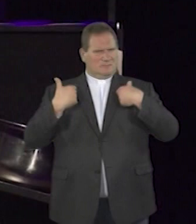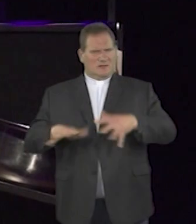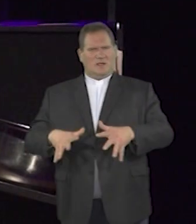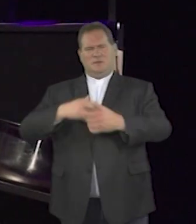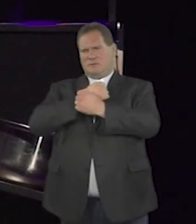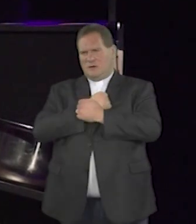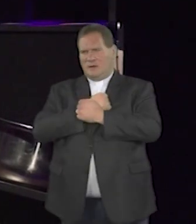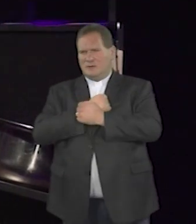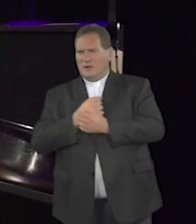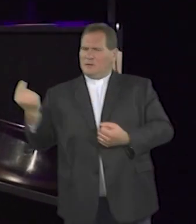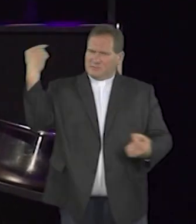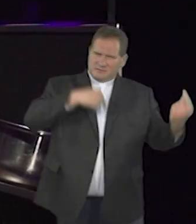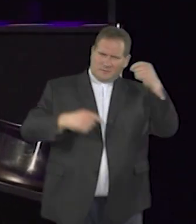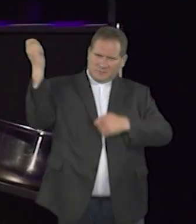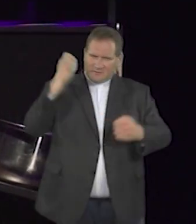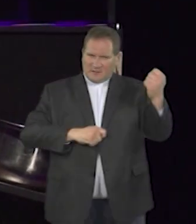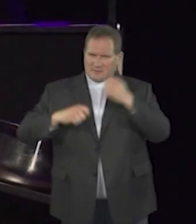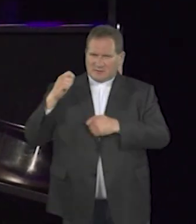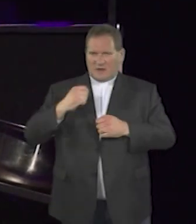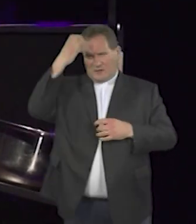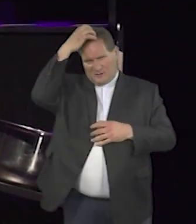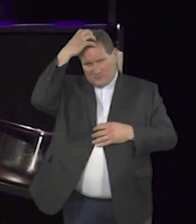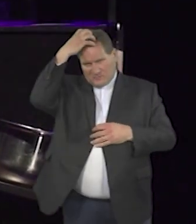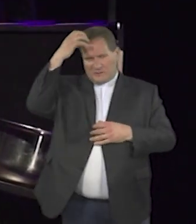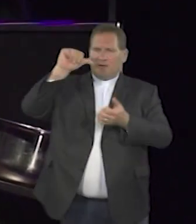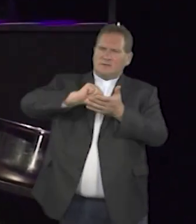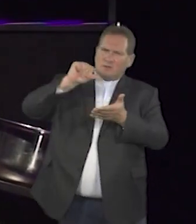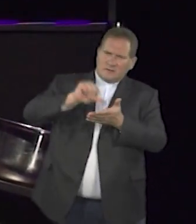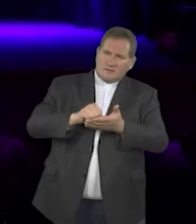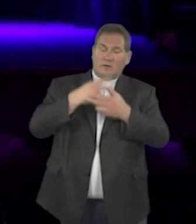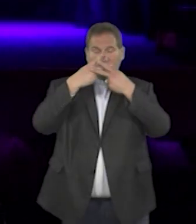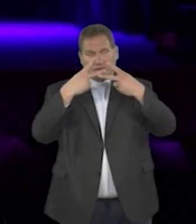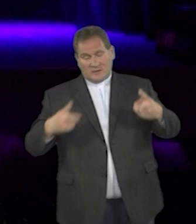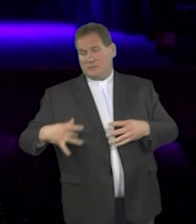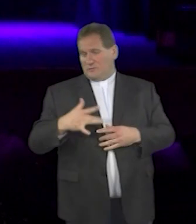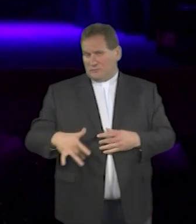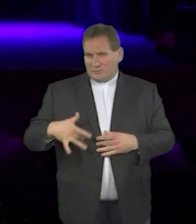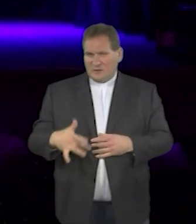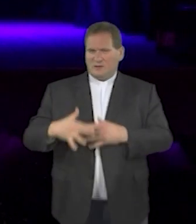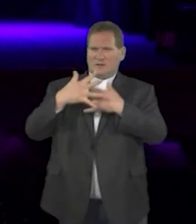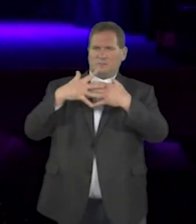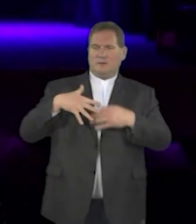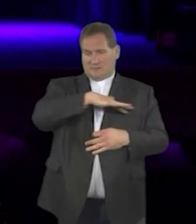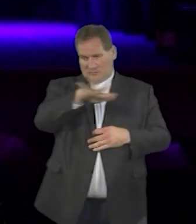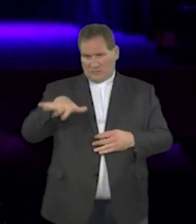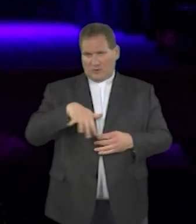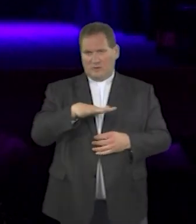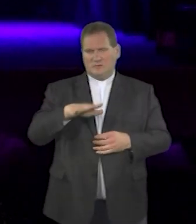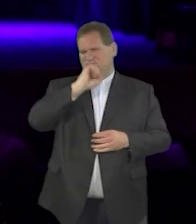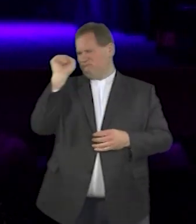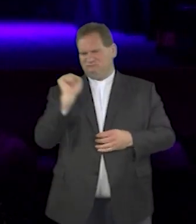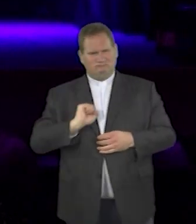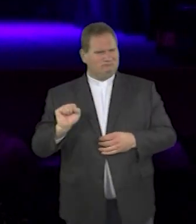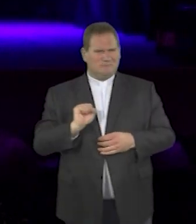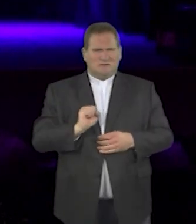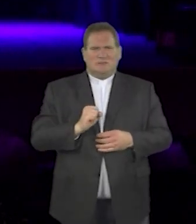Przyjeżdżali królewicze z dalekich stolic, odwiedzali ją książęta z bliskich okolic. Nikt się